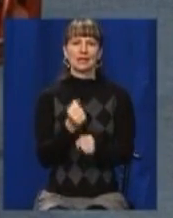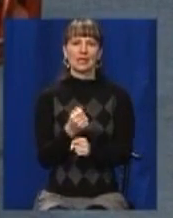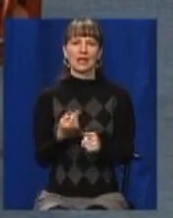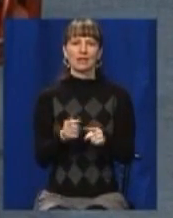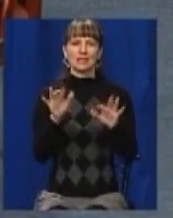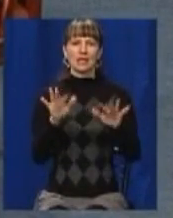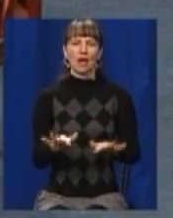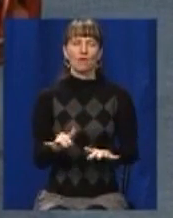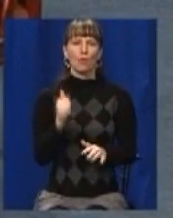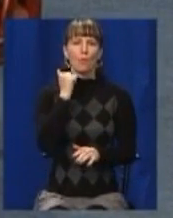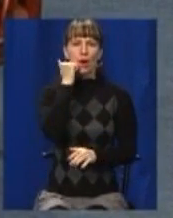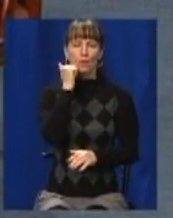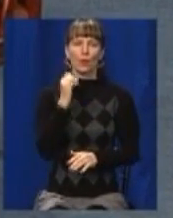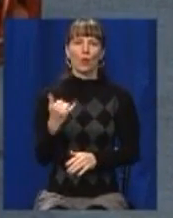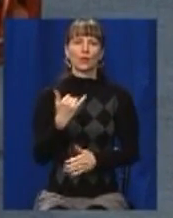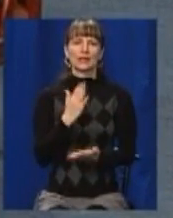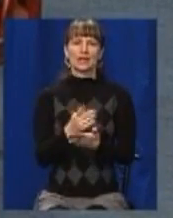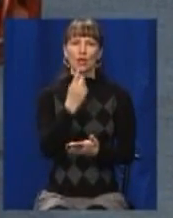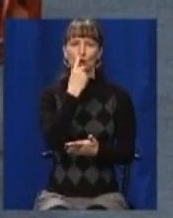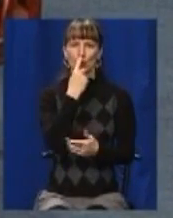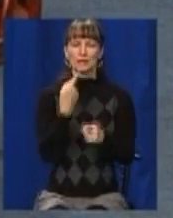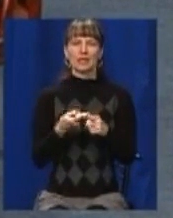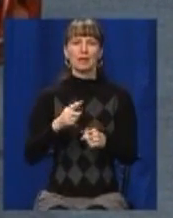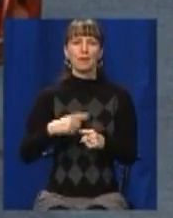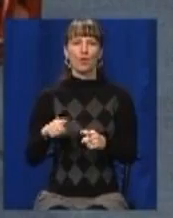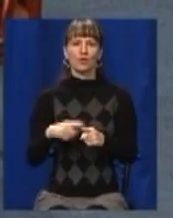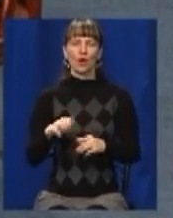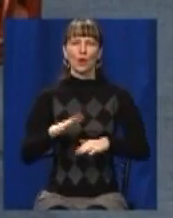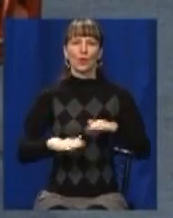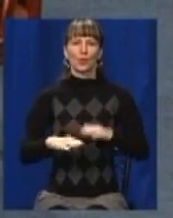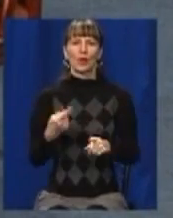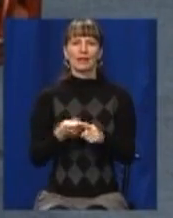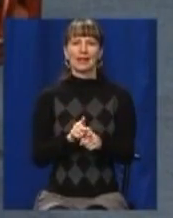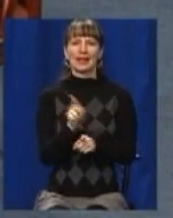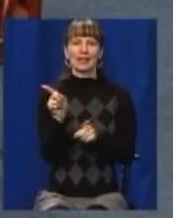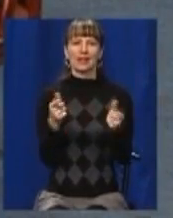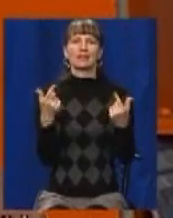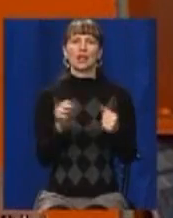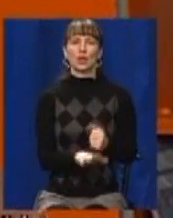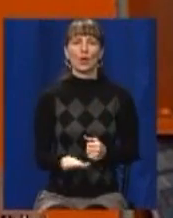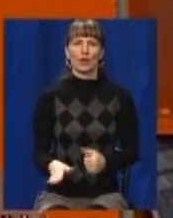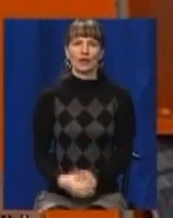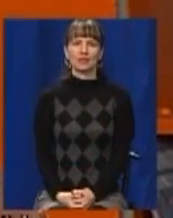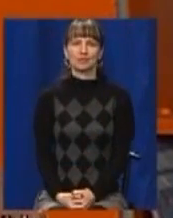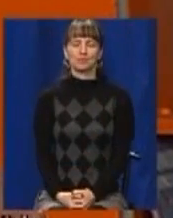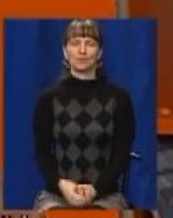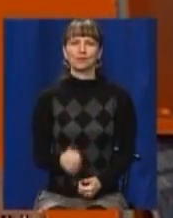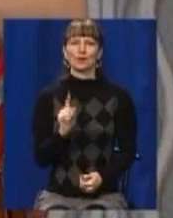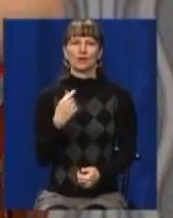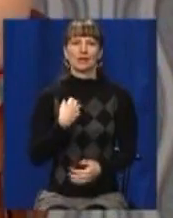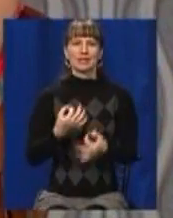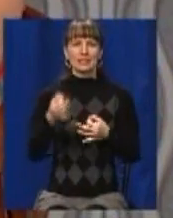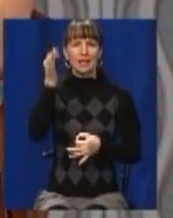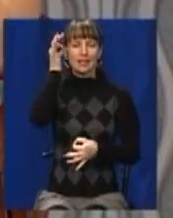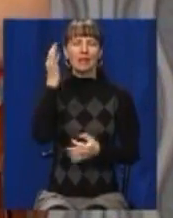снігову бабку, да, насправді, то у нас є нос. Нос – це морква зазвичай, руки – це гілки, а де ноги? От чомусь я згадав,